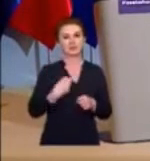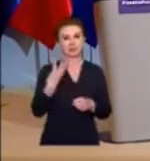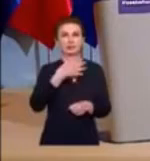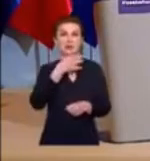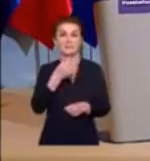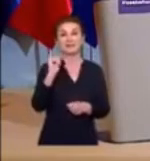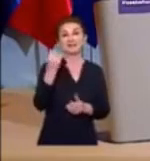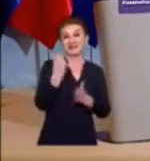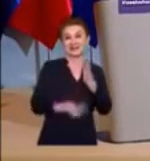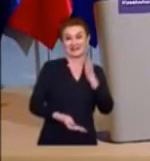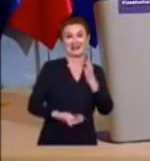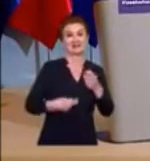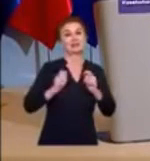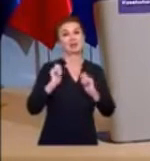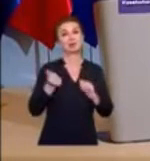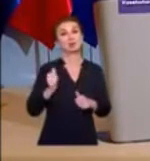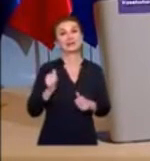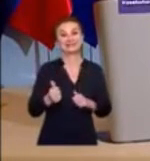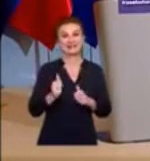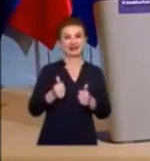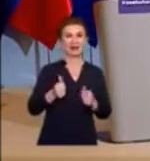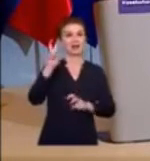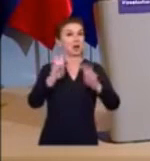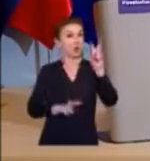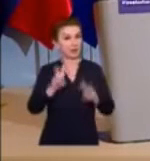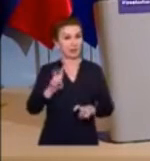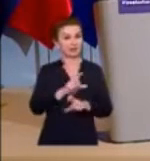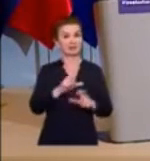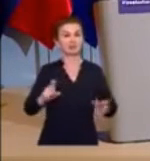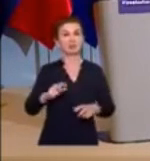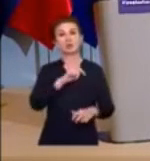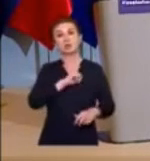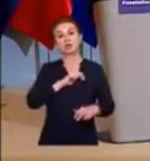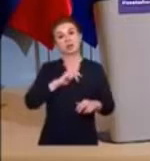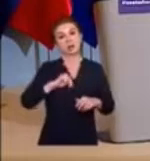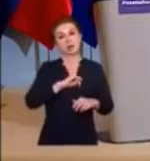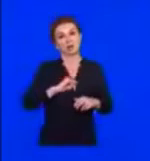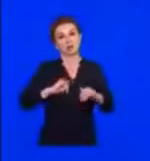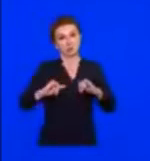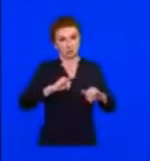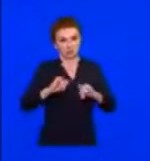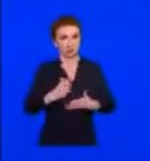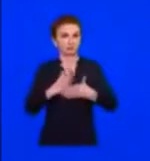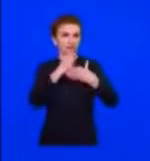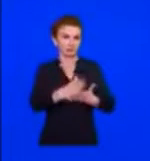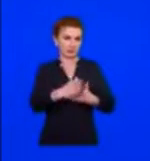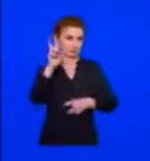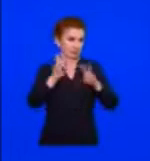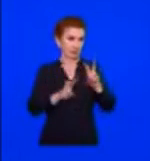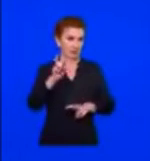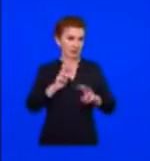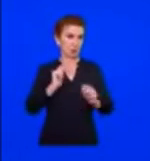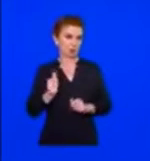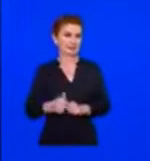i hotelarstwie. Czy rząd wprowadzi wsparcie dla hotelarstwa i turystyki? Tak, oczywiście cała